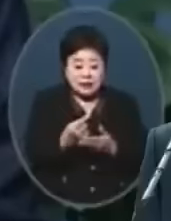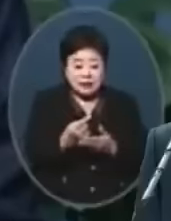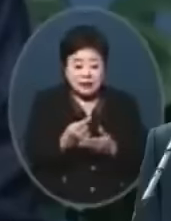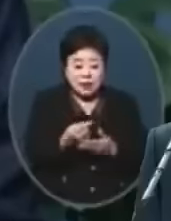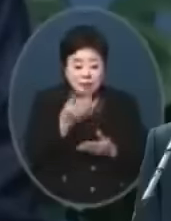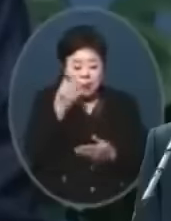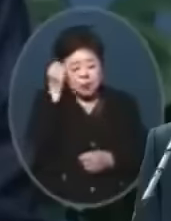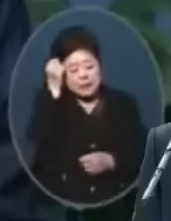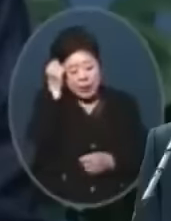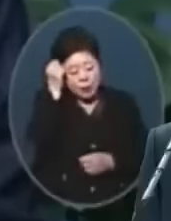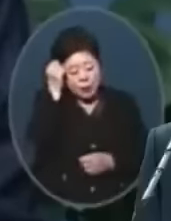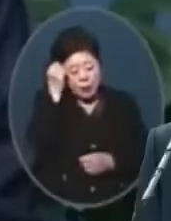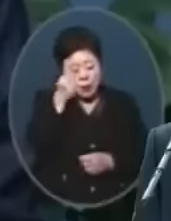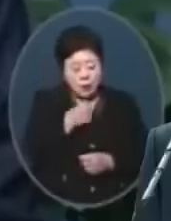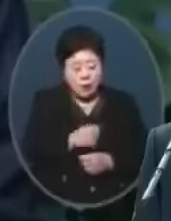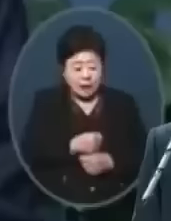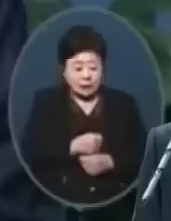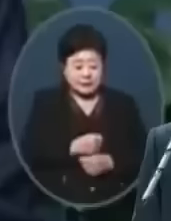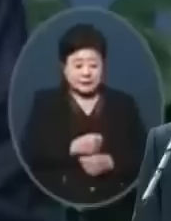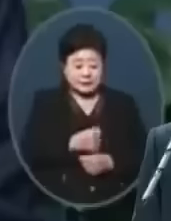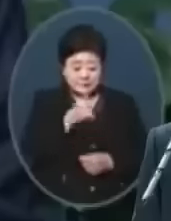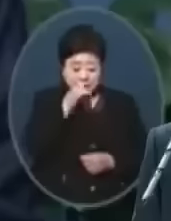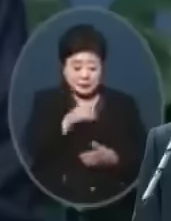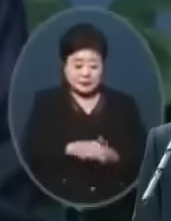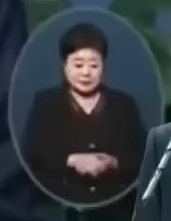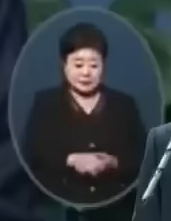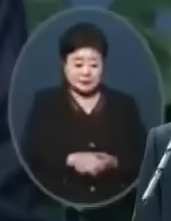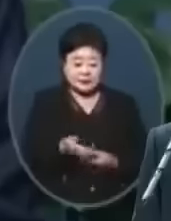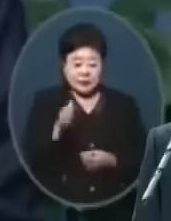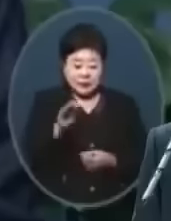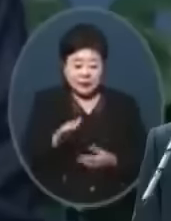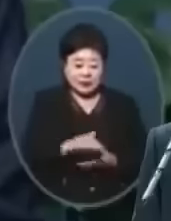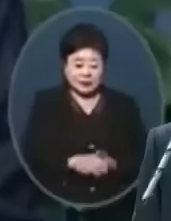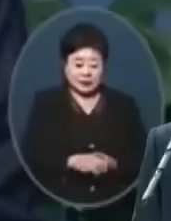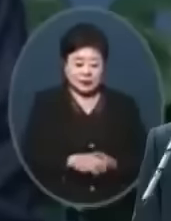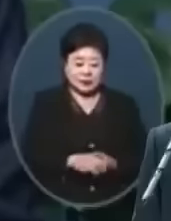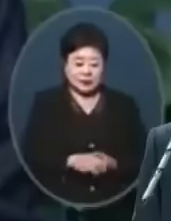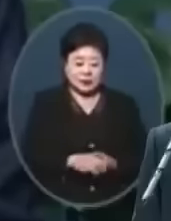숙식을 이탁하고 있었습니다. 그런데 그